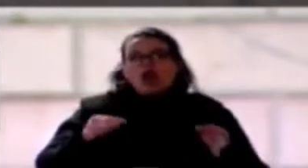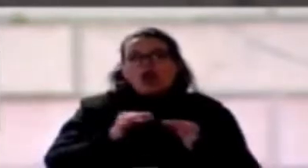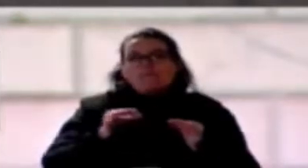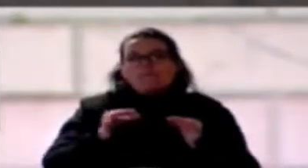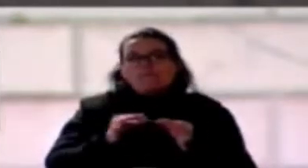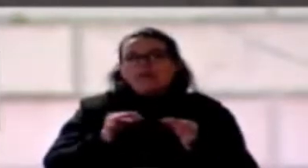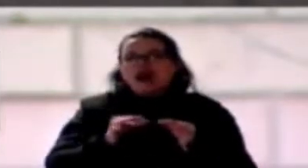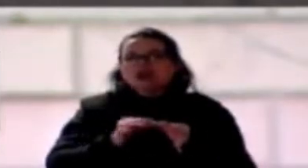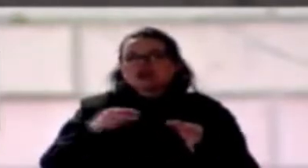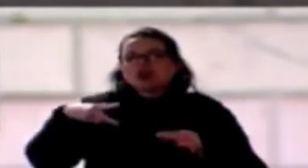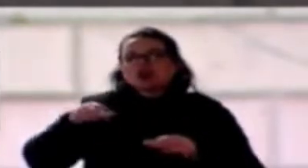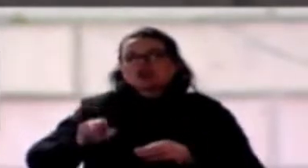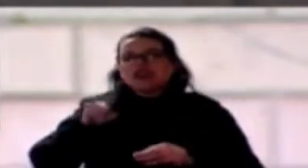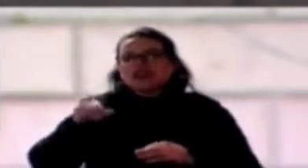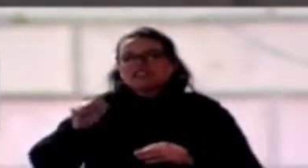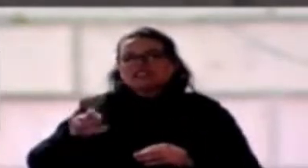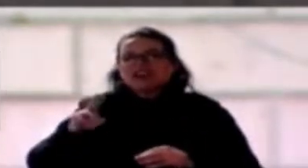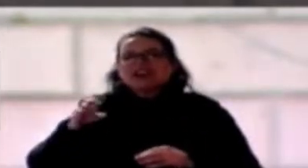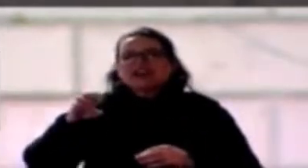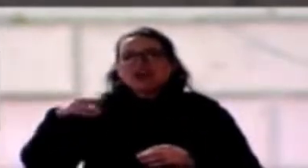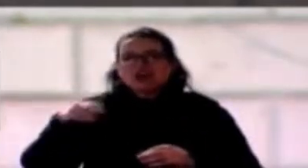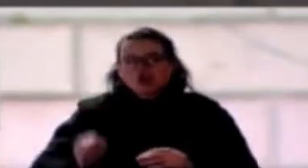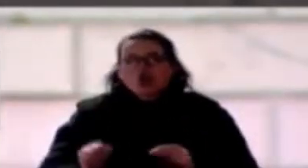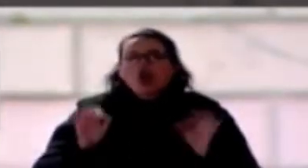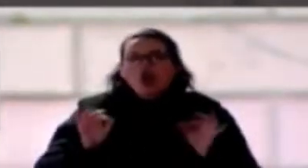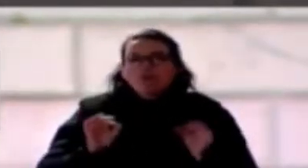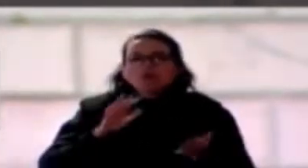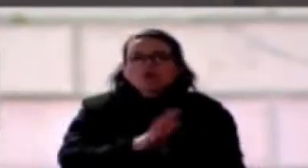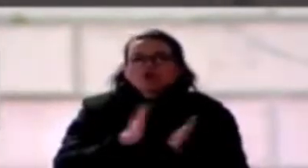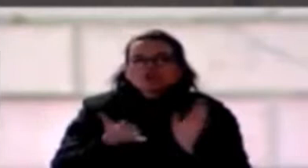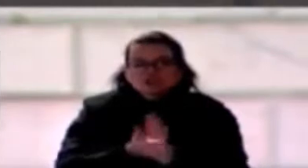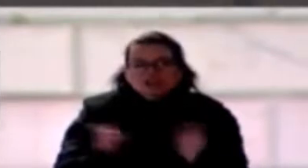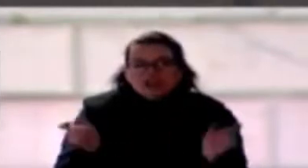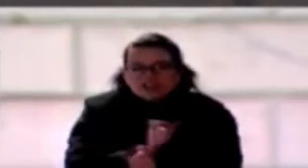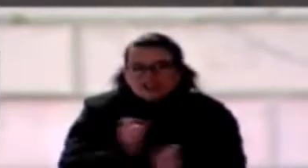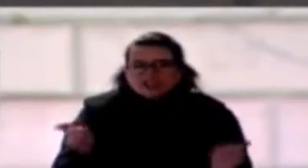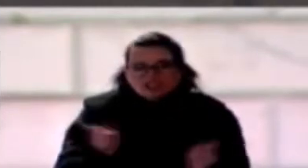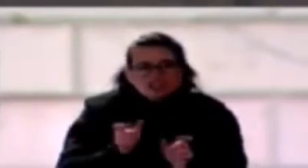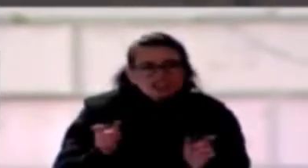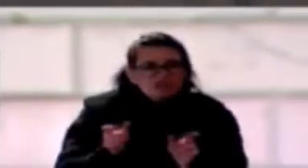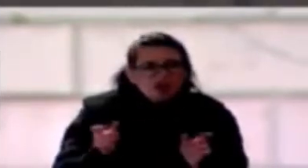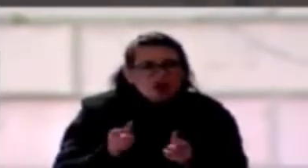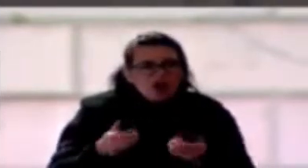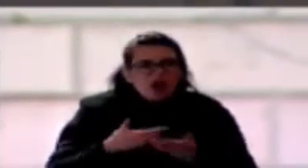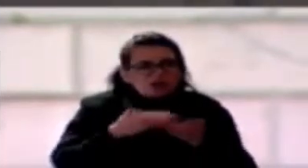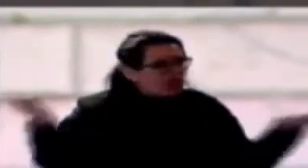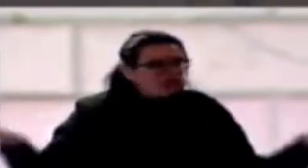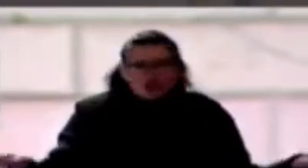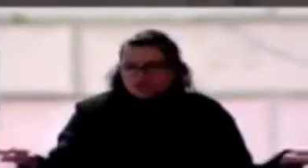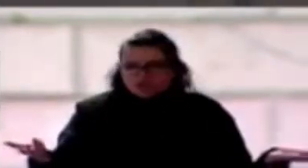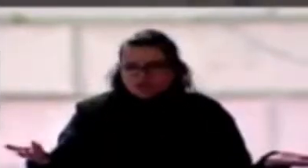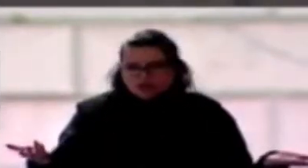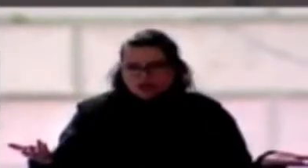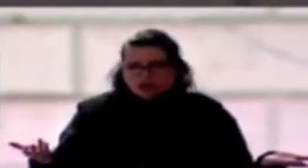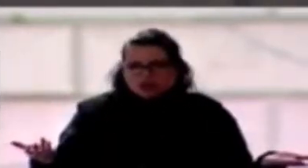una trattativa fatta davanti a tutti. La trattativa per cui è stato ucciso mio fratello era, non